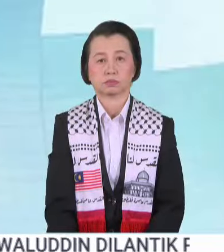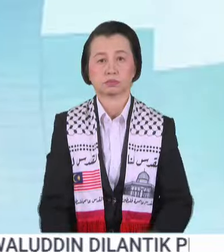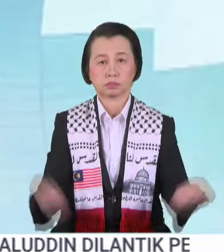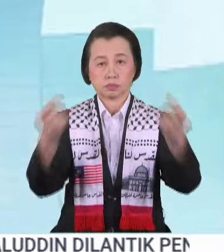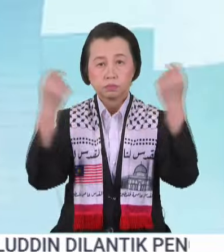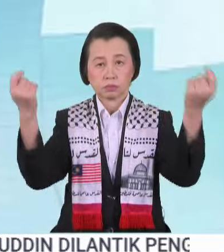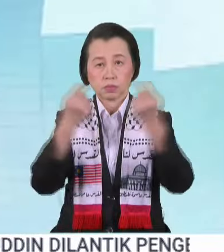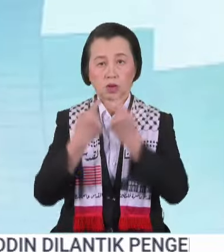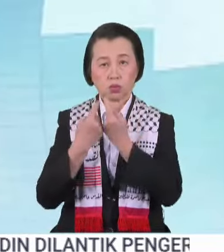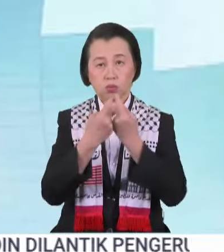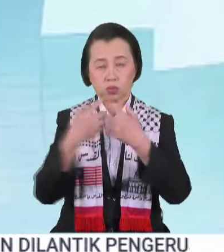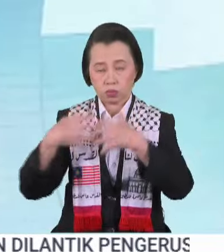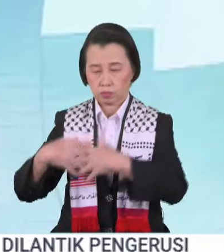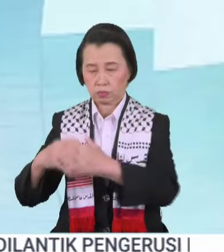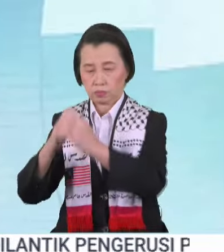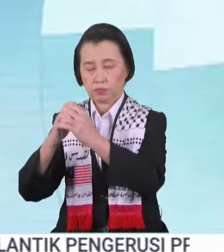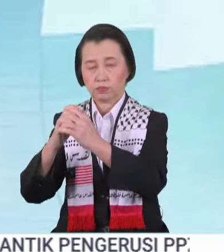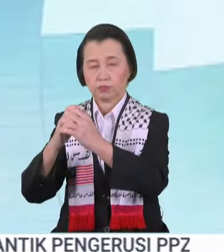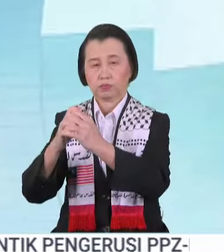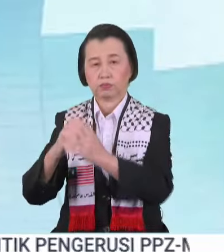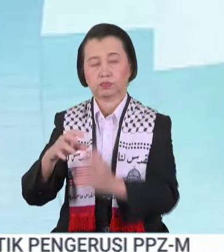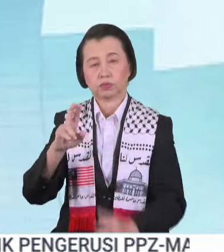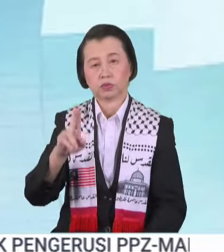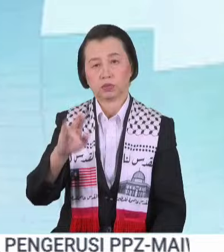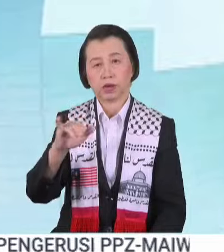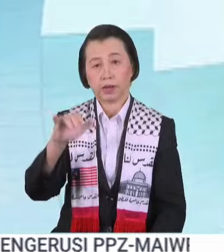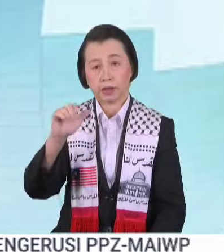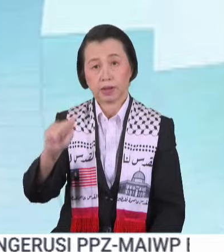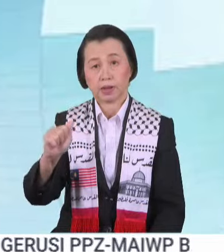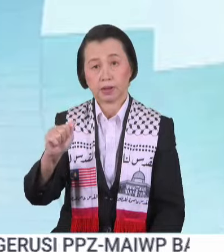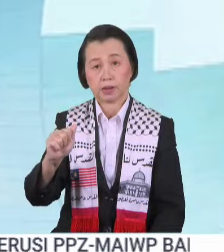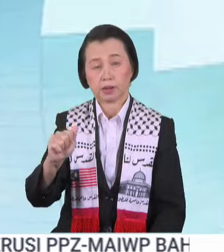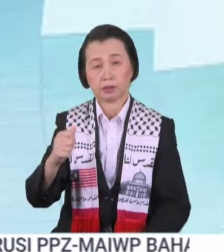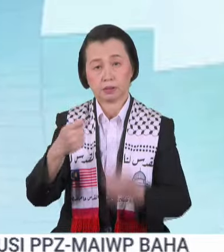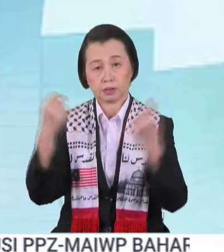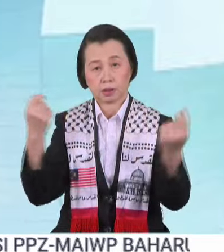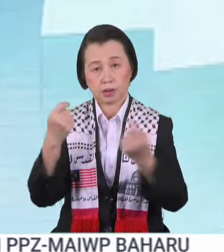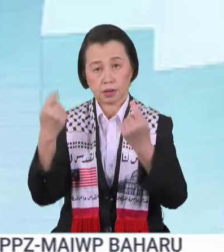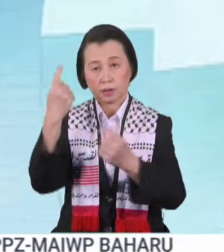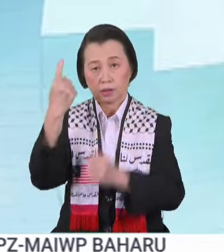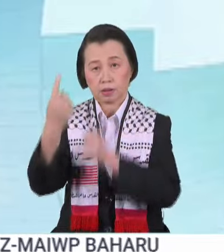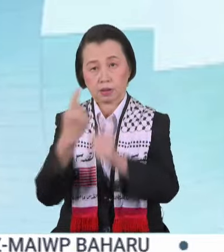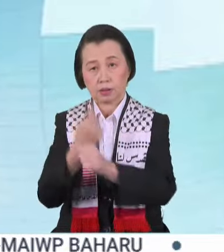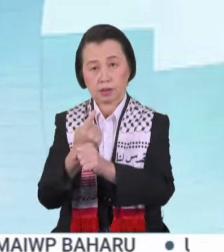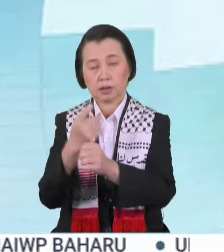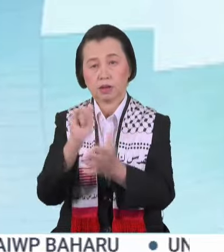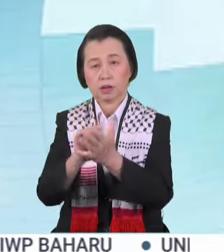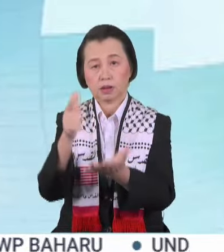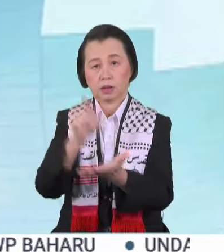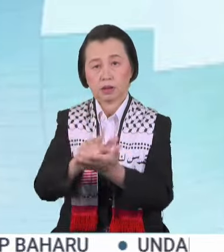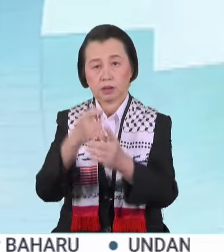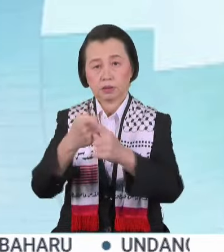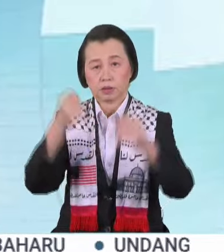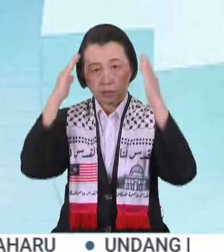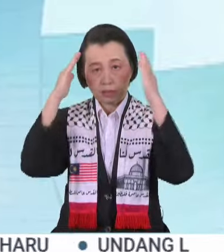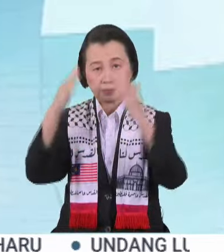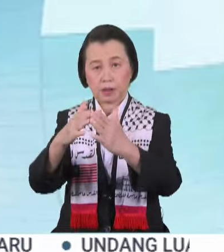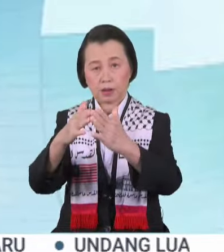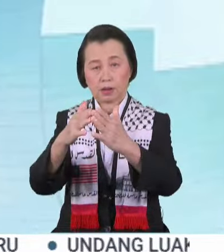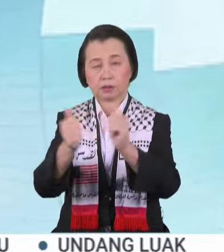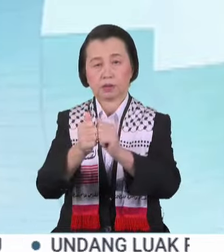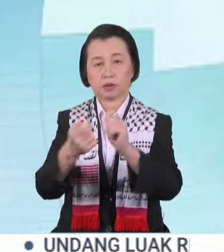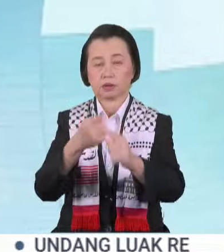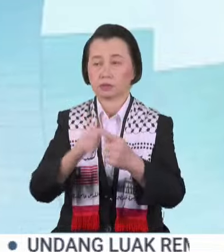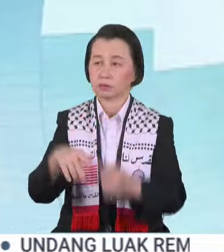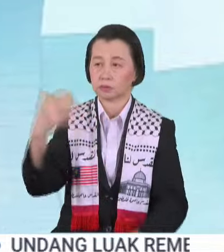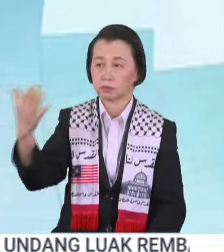Sambutan ulang tahun penubuhan Universiti Islam Antarabangsa Malaysia diraih selama setahun. Itu antara laporan dari Pahang langsung bersama rakan